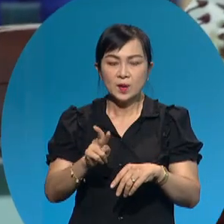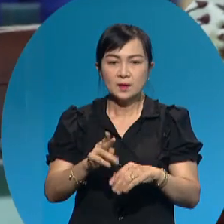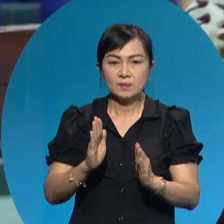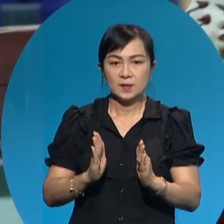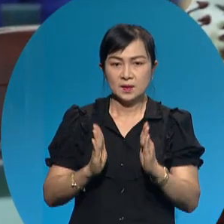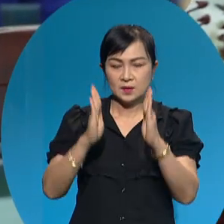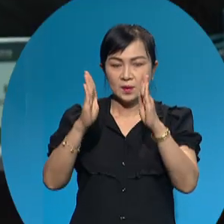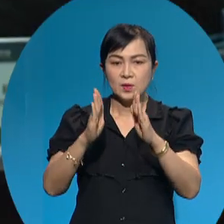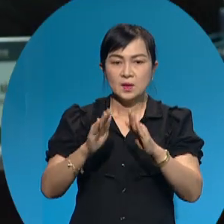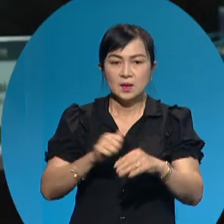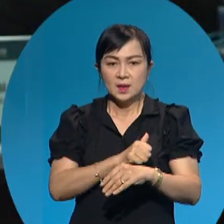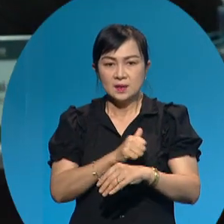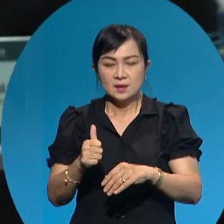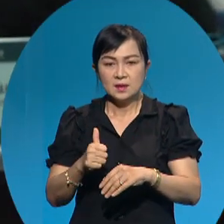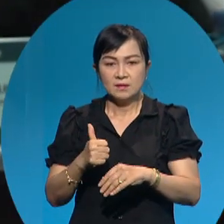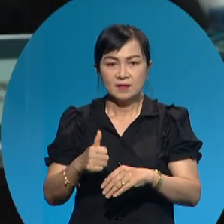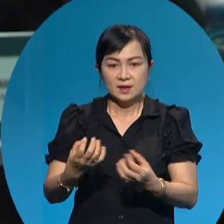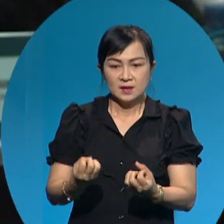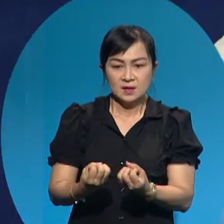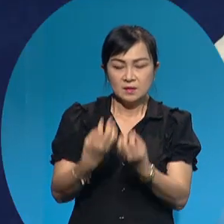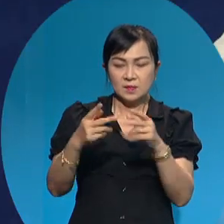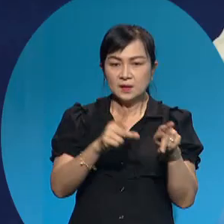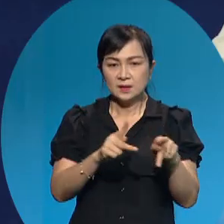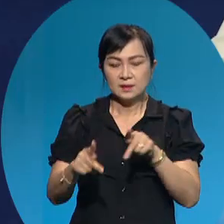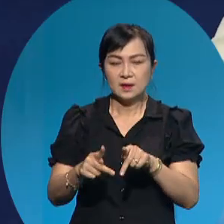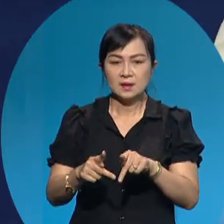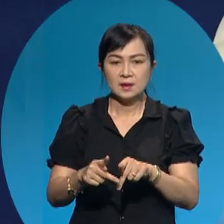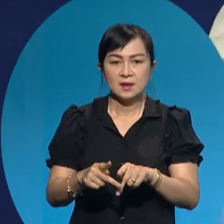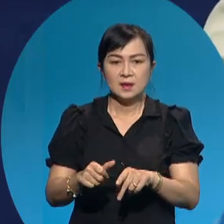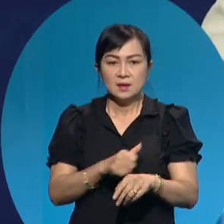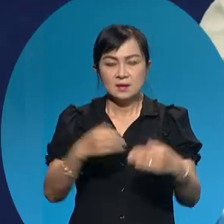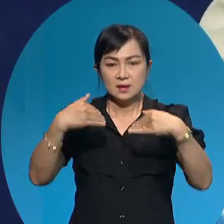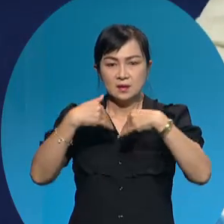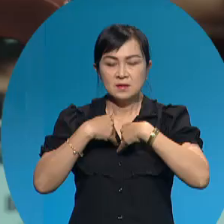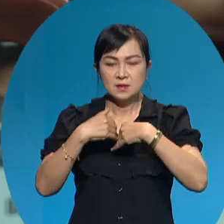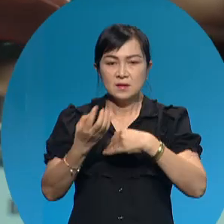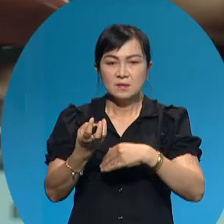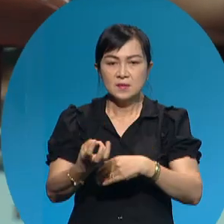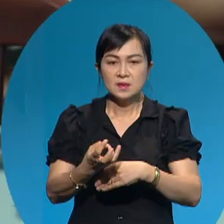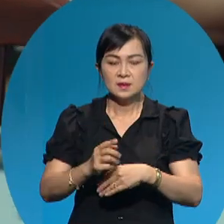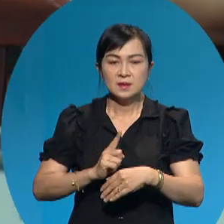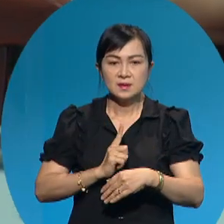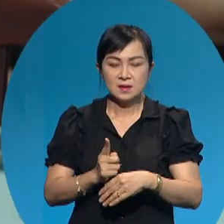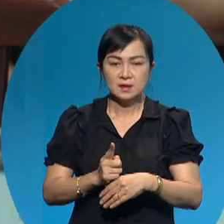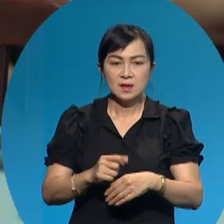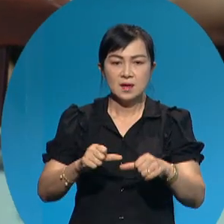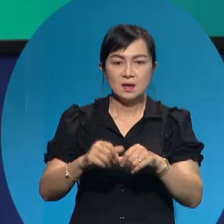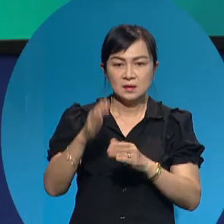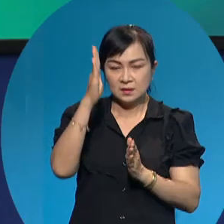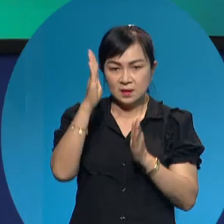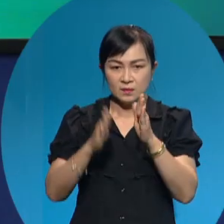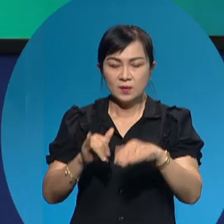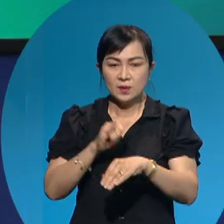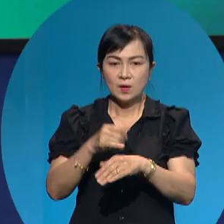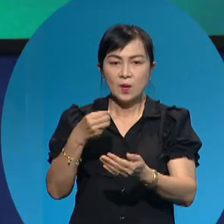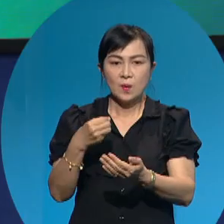đô thị, quy mô dân số và tính năng động của nền kinh tế. Các đối tượng được hưởng chính sách vay ưu đãi là những cá nhân đang thường trú tại thành phố, có nhu